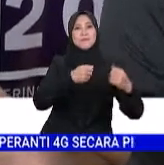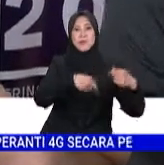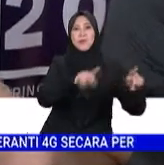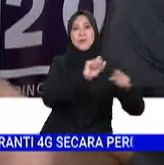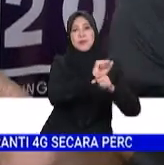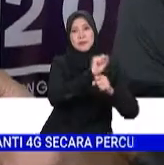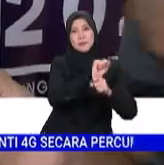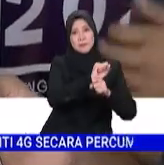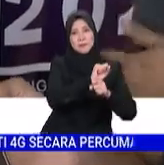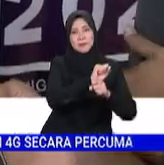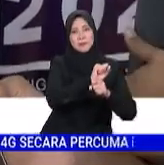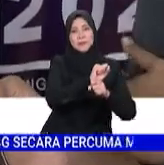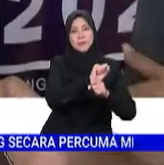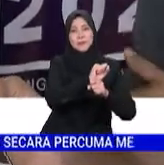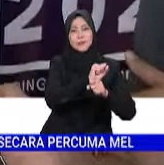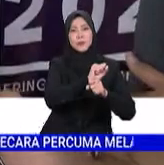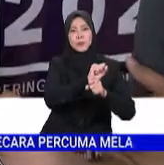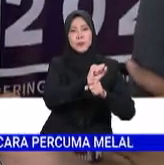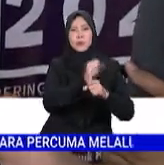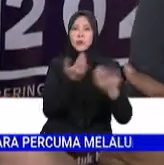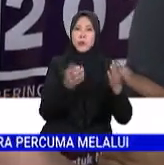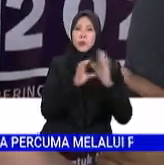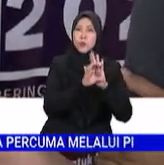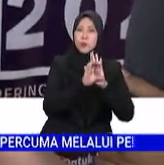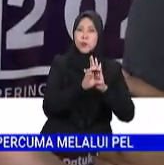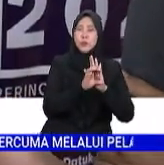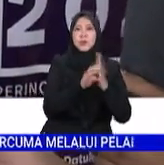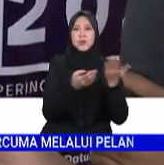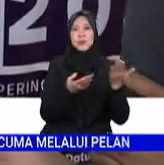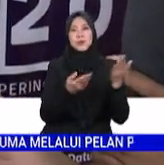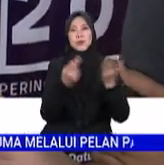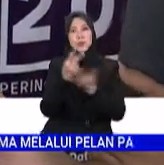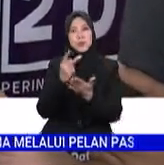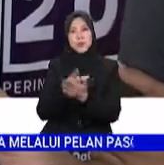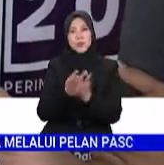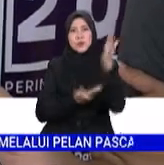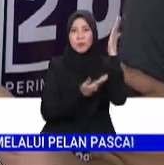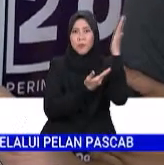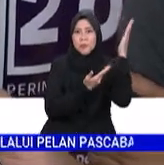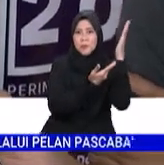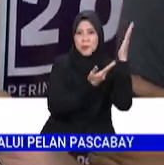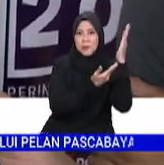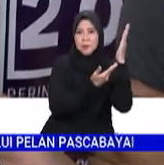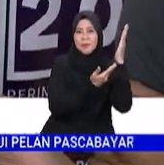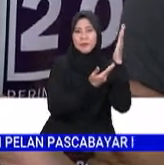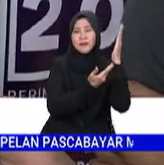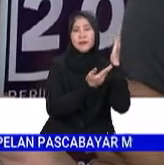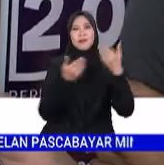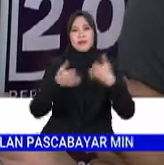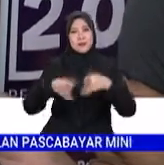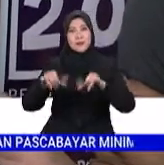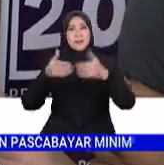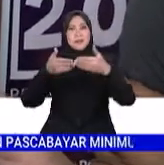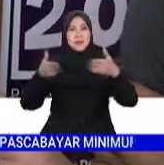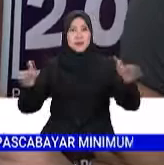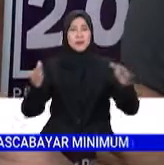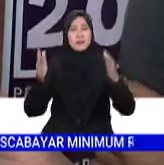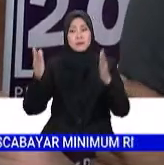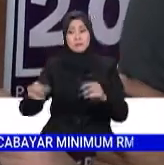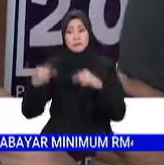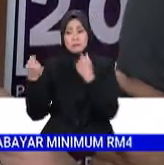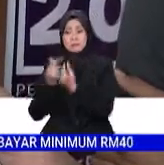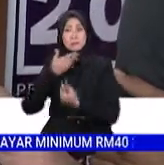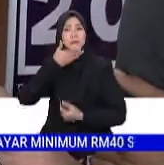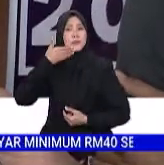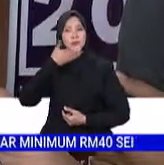pekerjaan. Contohnya kursus kelapa sawit, K-pop yang kita buat ni. Jadi masih dibuka lagi lah. Saya harap anak-anak muda